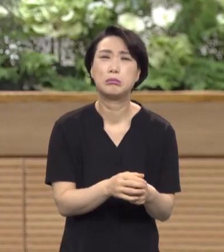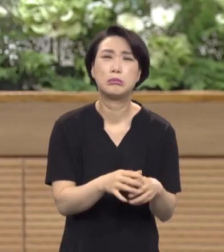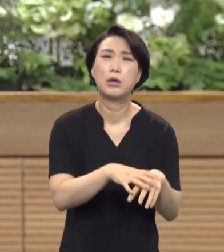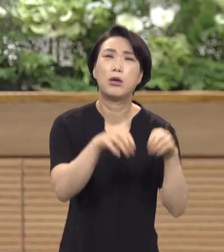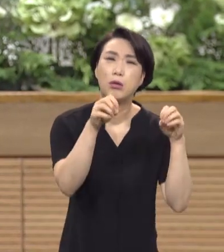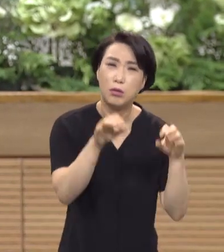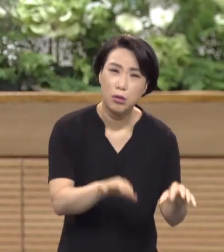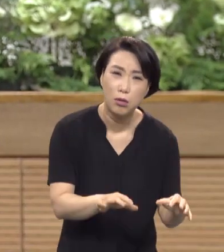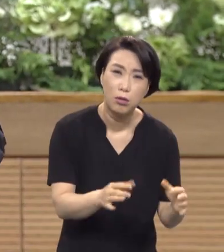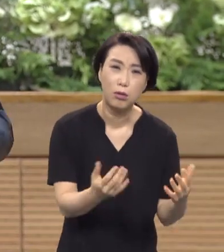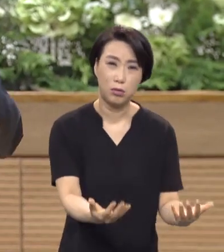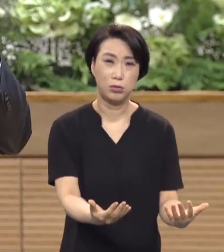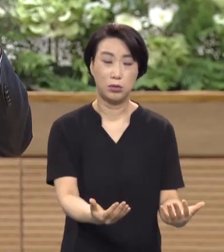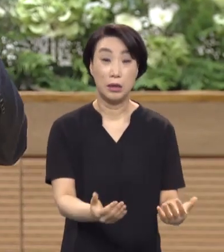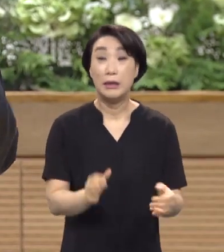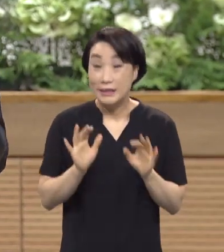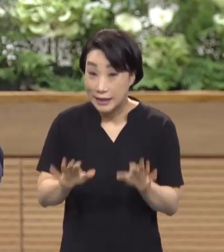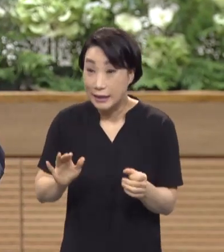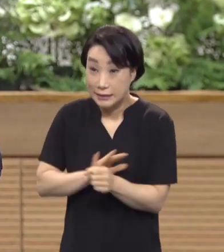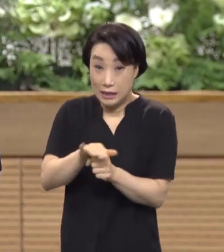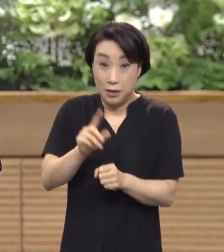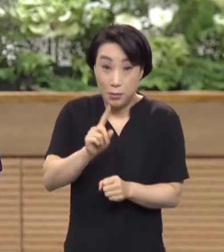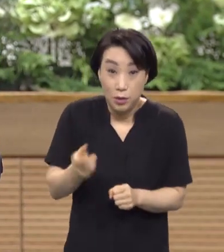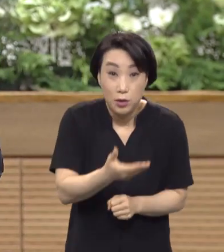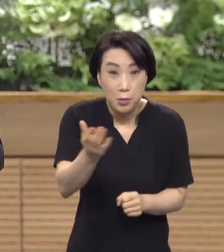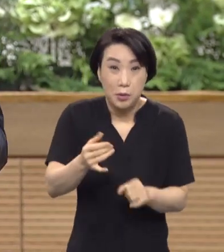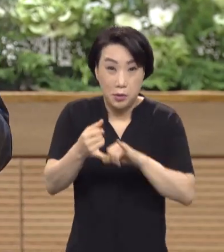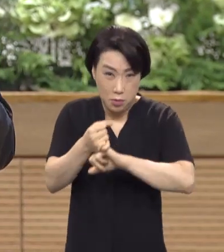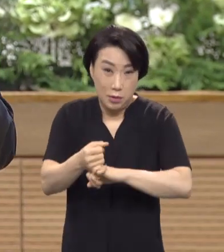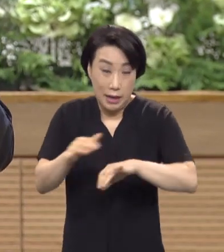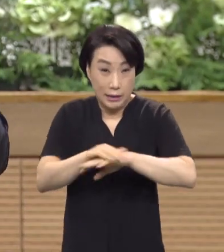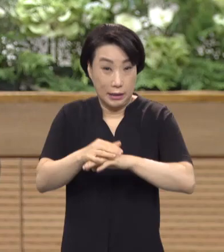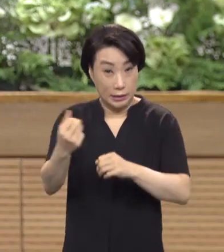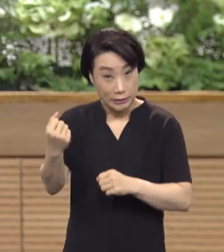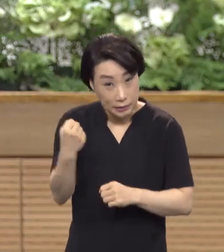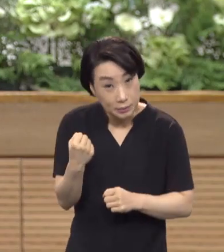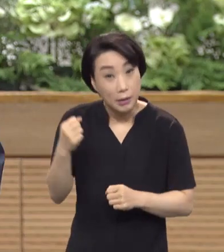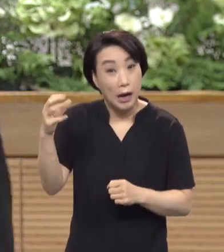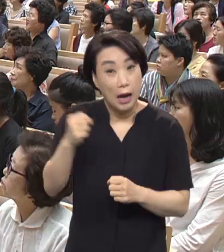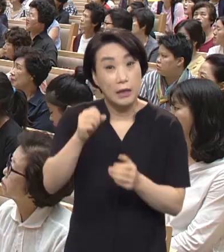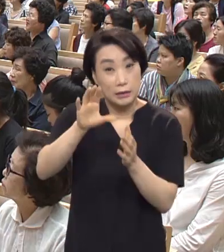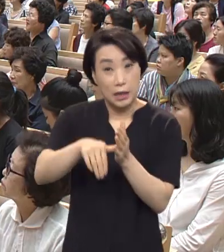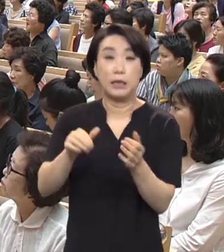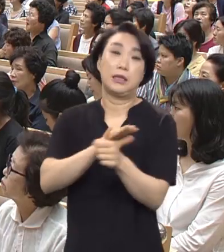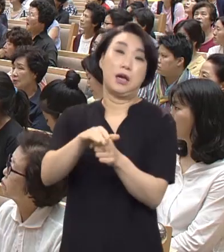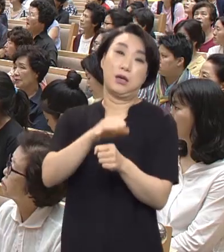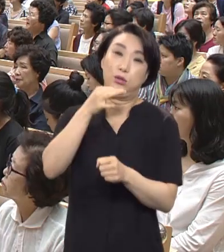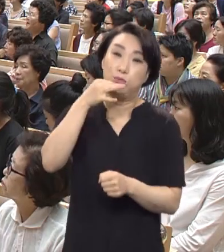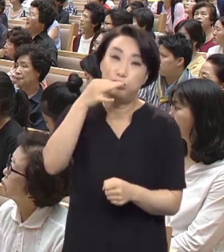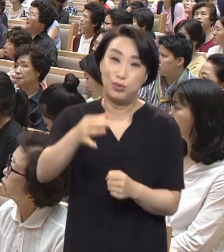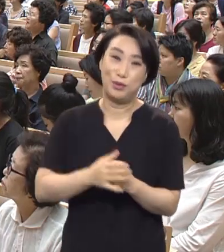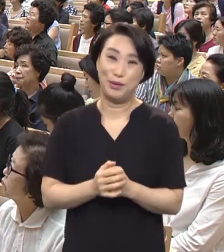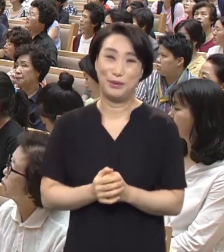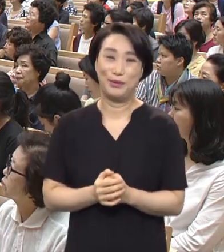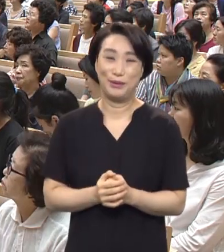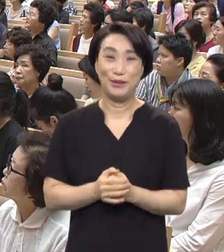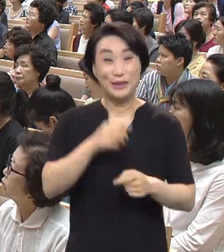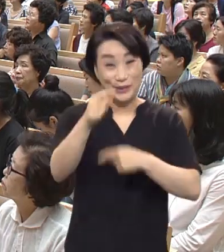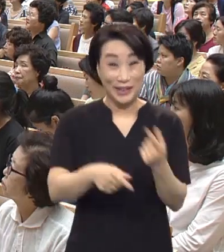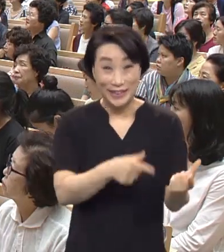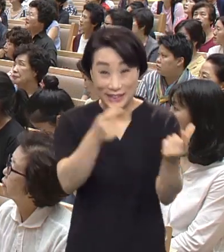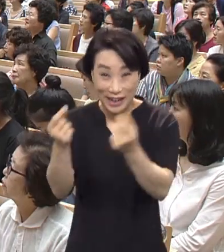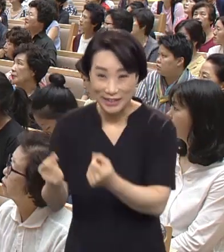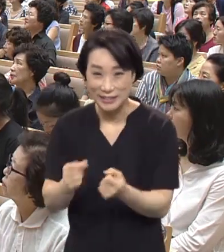없는 겁니다. 사랑은 반드시 해결할 수 있는 힘이 있을 때 사랑입니다. 다시